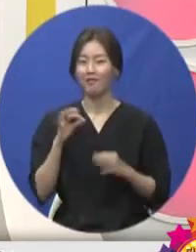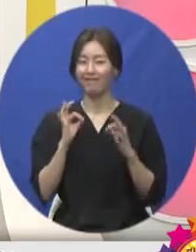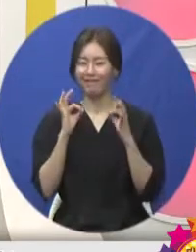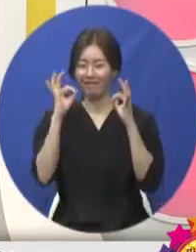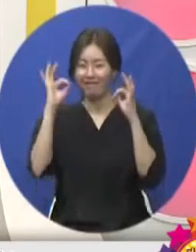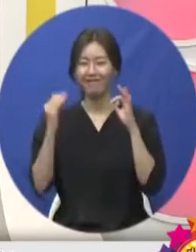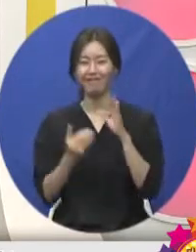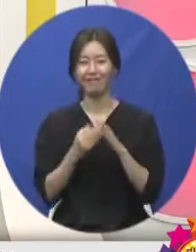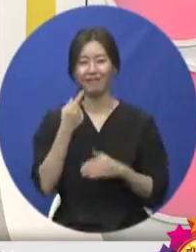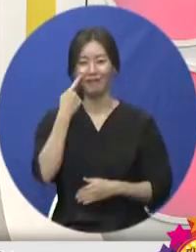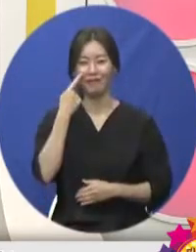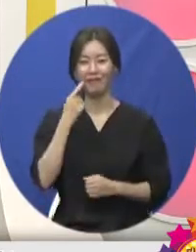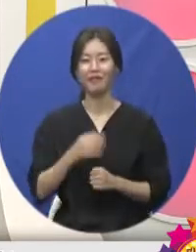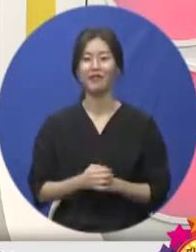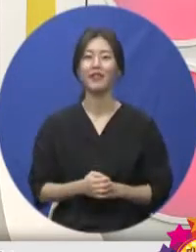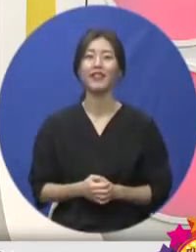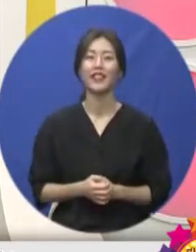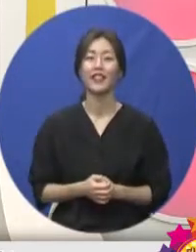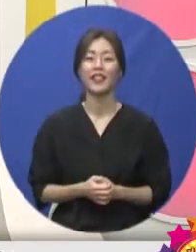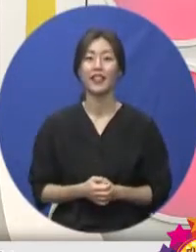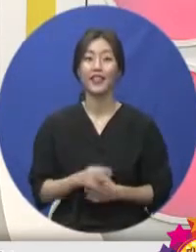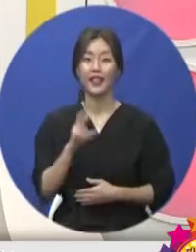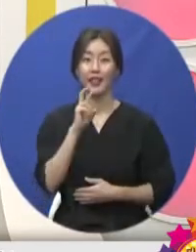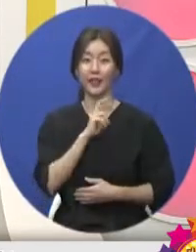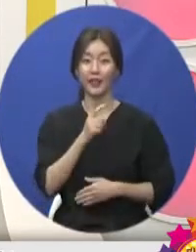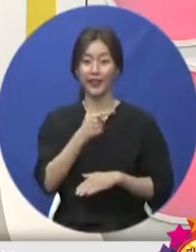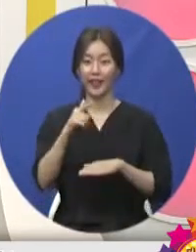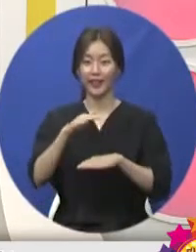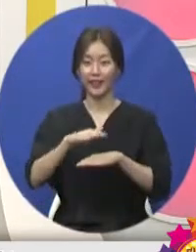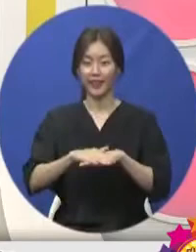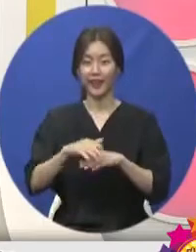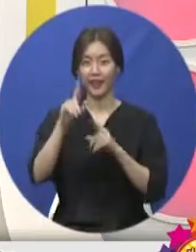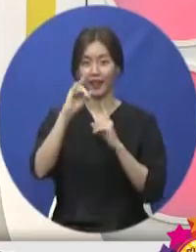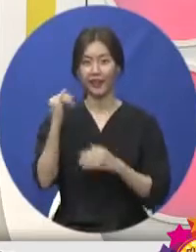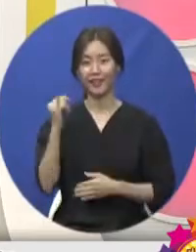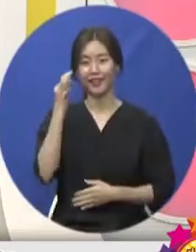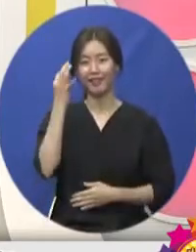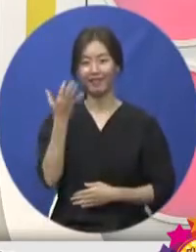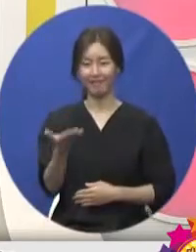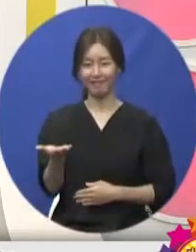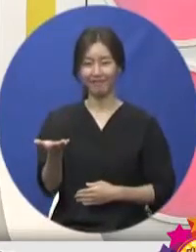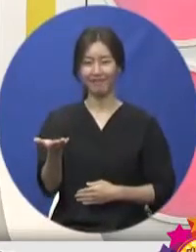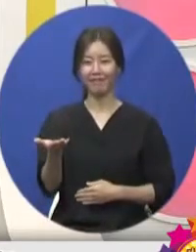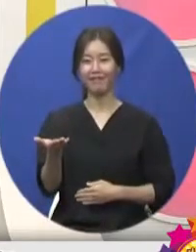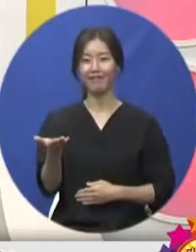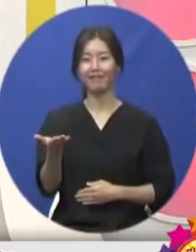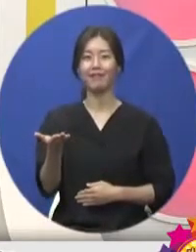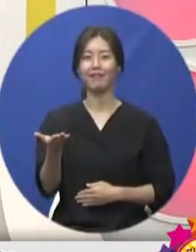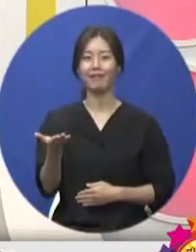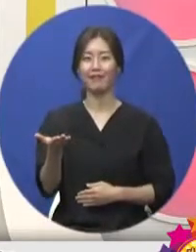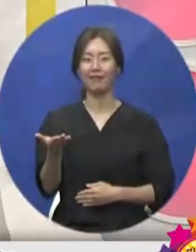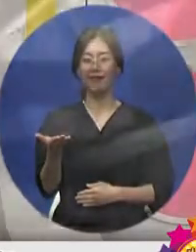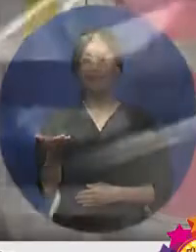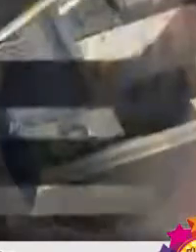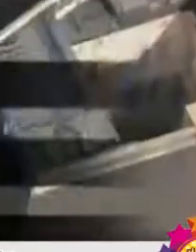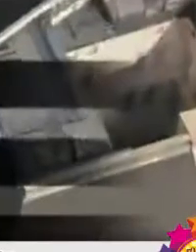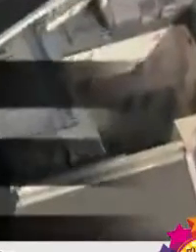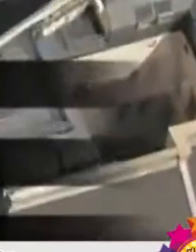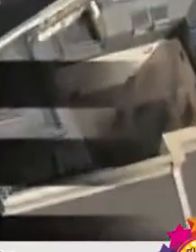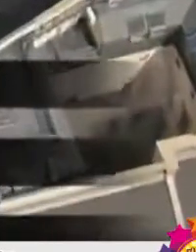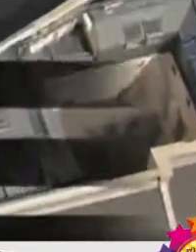네, 네, 박수. 자, 노래 들을게요. 대전 서구의 이영자님의 노래 들어볼까? 요.